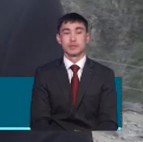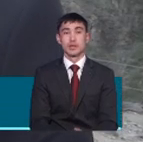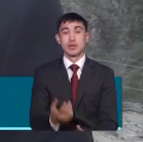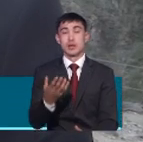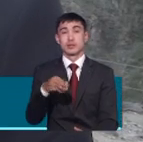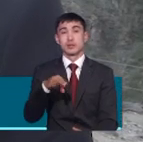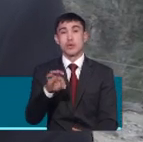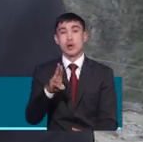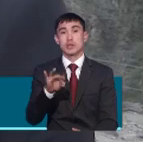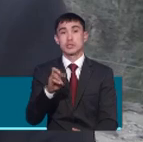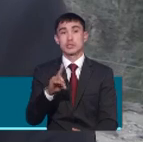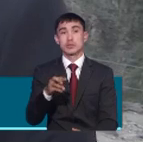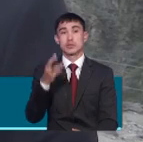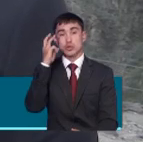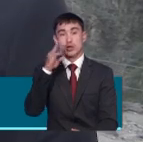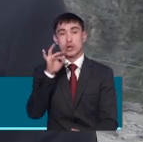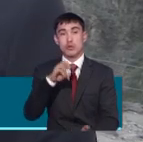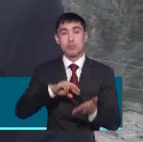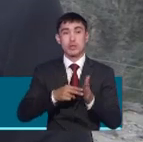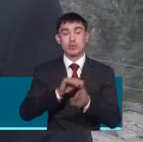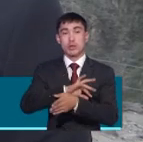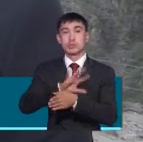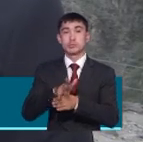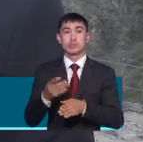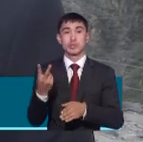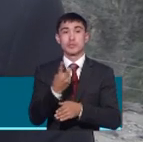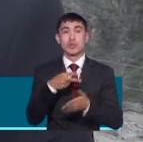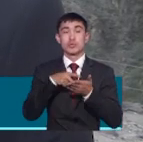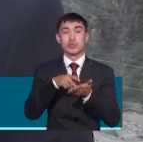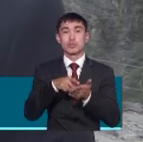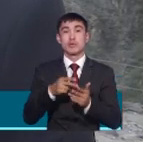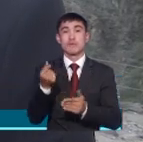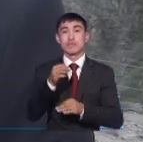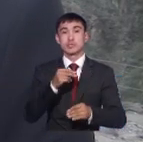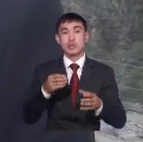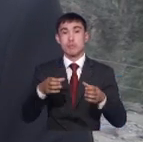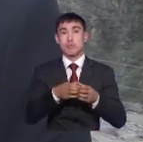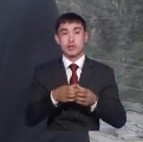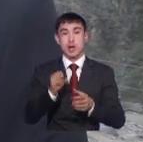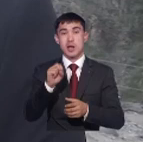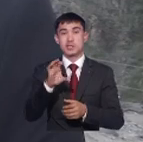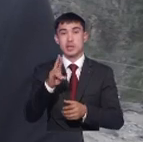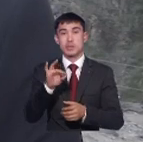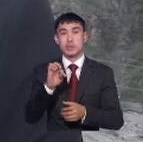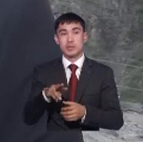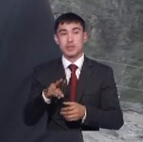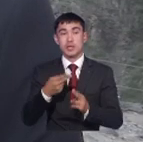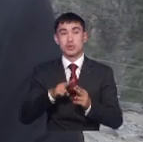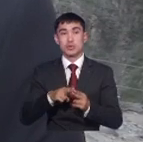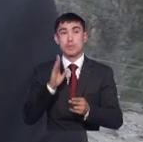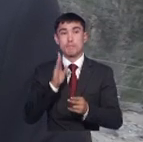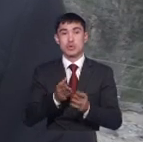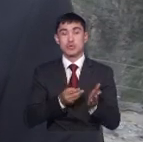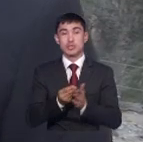Помимо ТО «Карашатхал», «Черный каньон» планирует обеспечить объектами туризма инвестиционная компания АСК «Капитал», которая